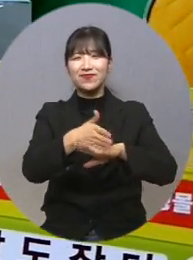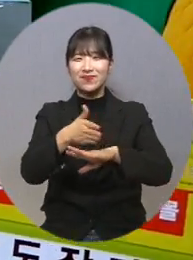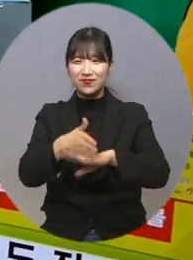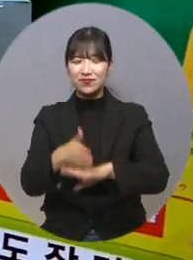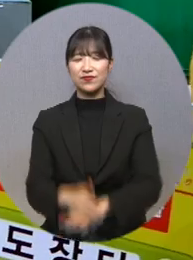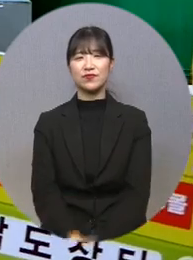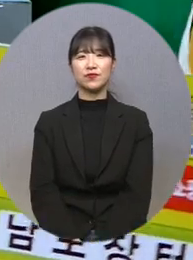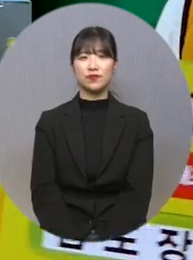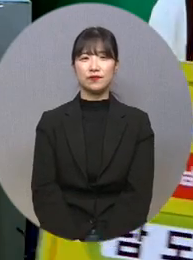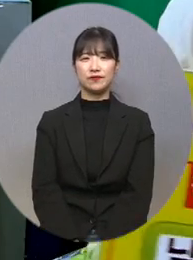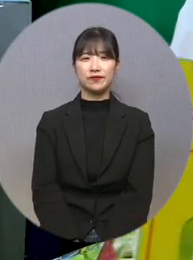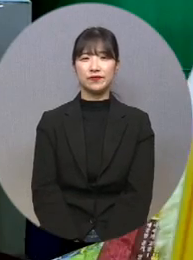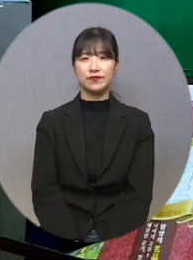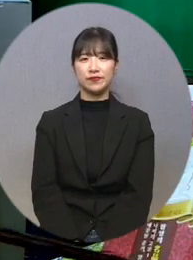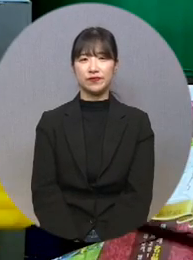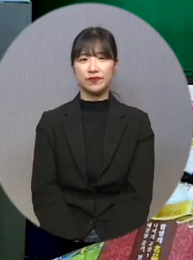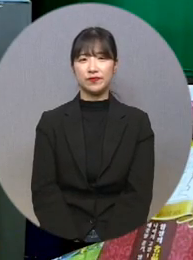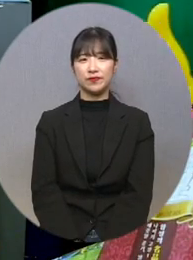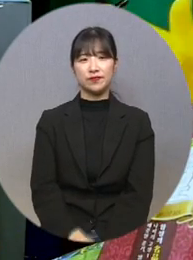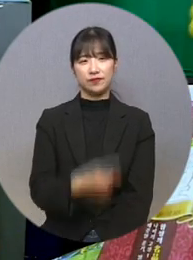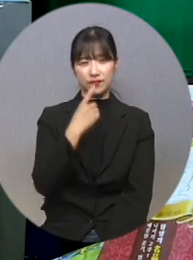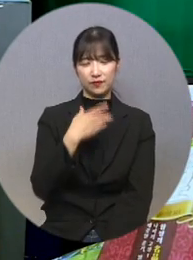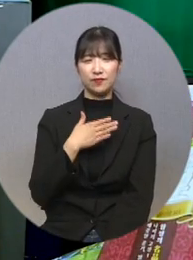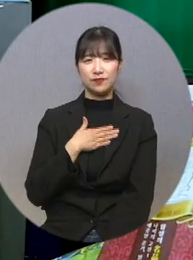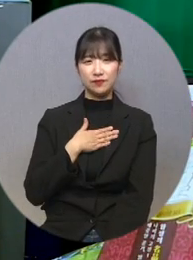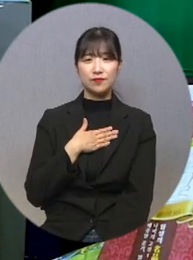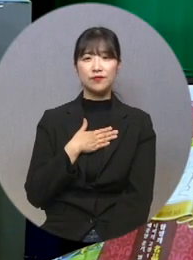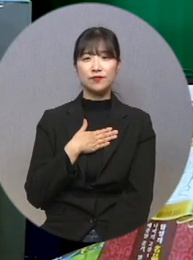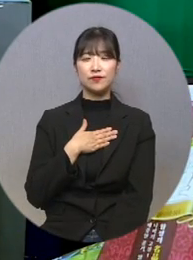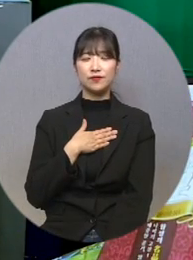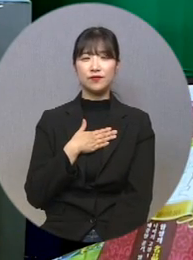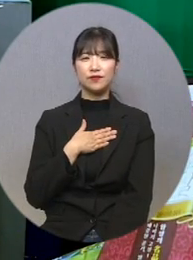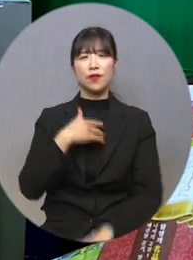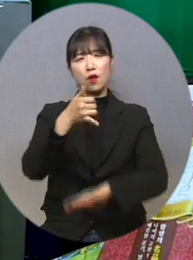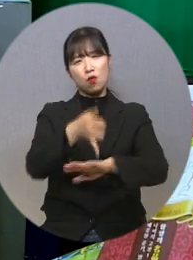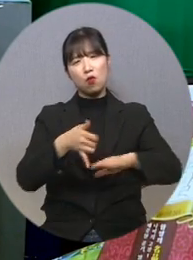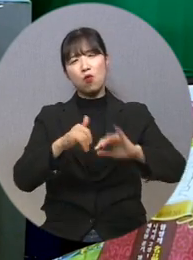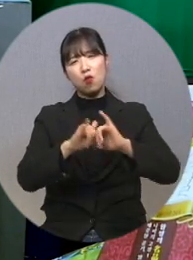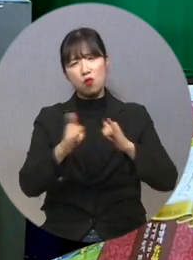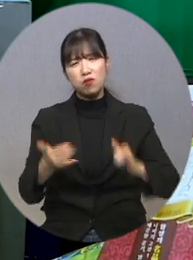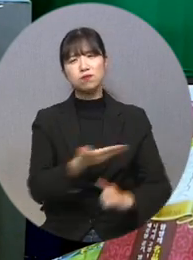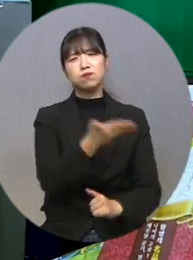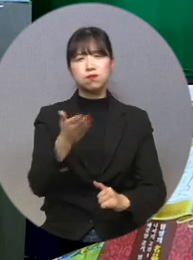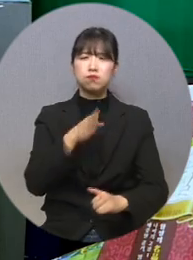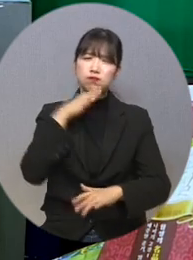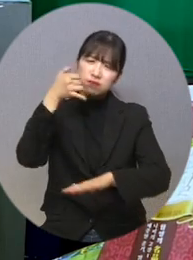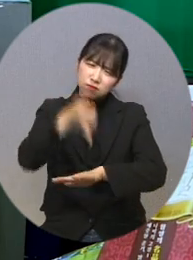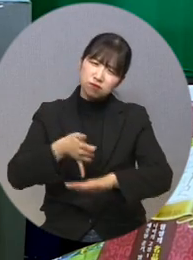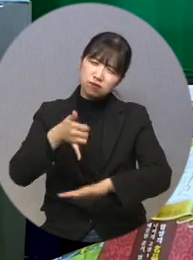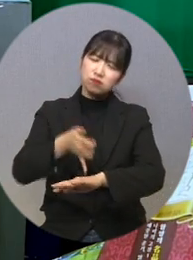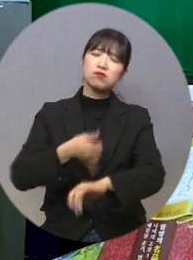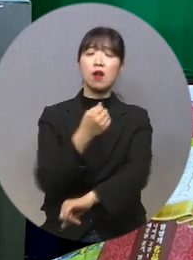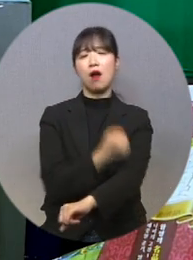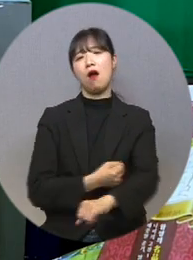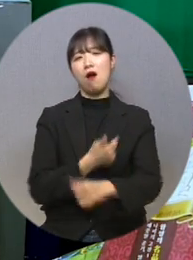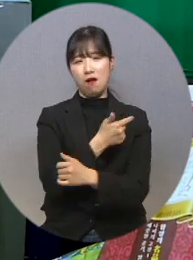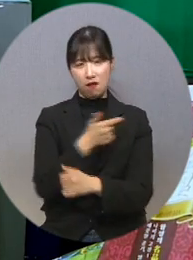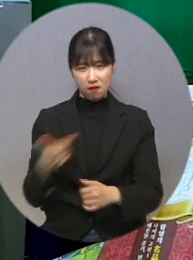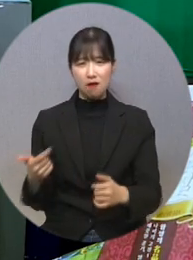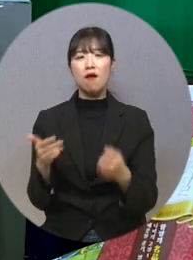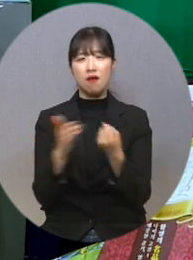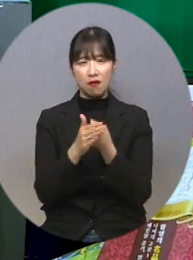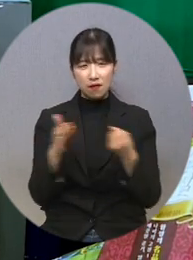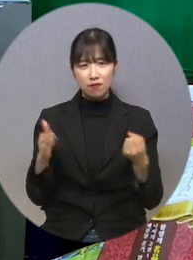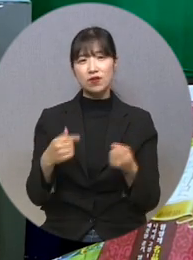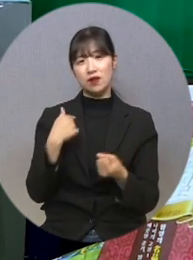감사합니다. 야, 아니 근데 저는 네. 참 이 농민들이 얼마나 어렵게 농사를 지으셨어요. 근데 우리